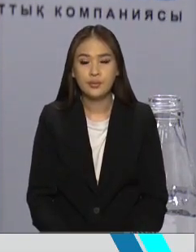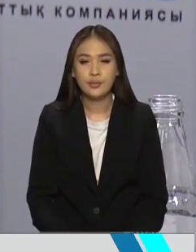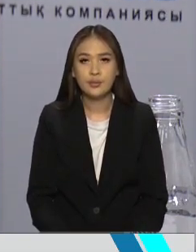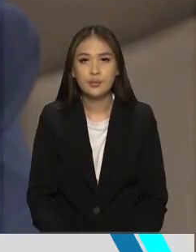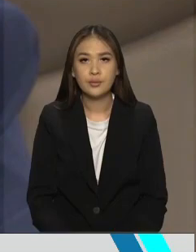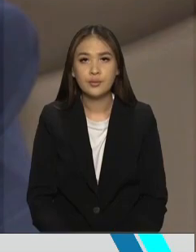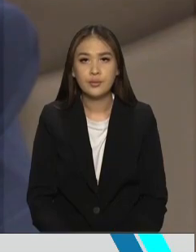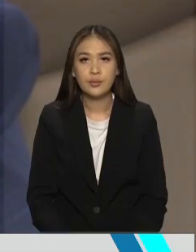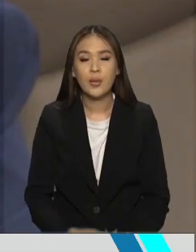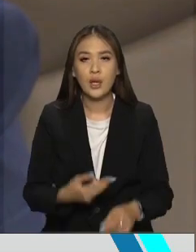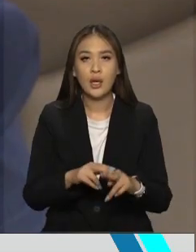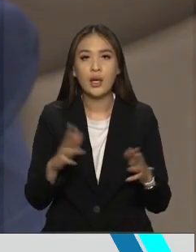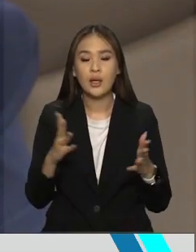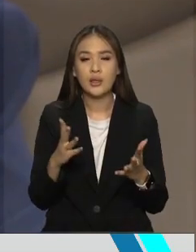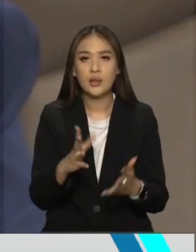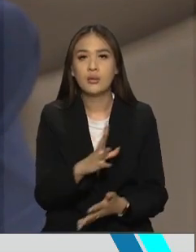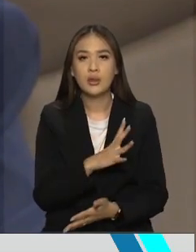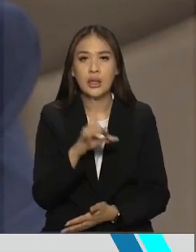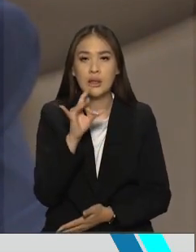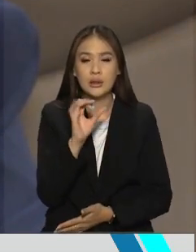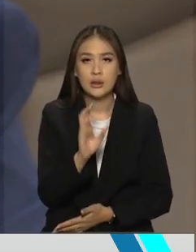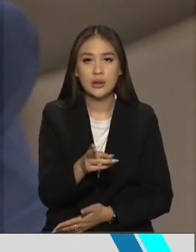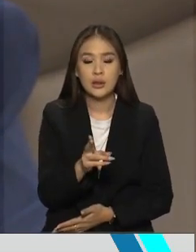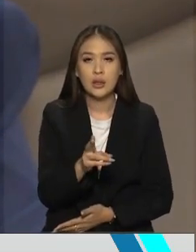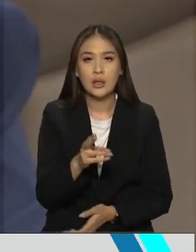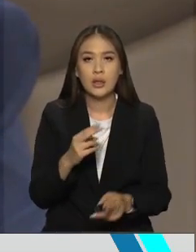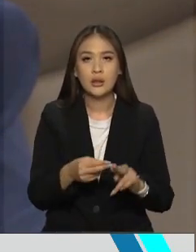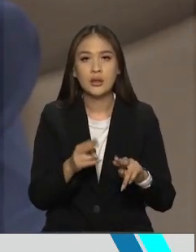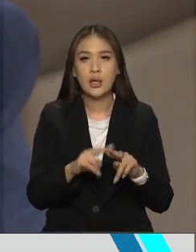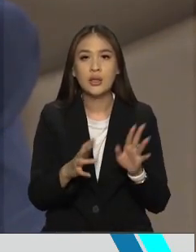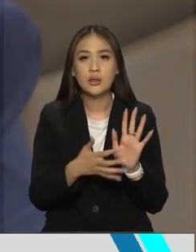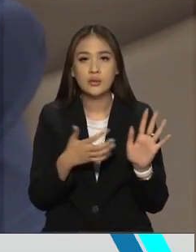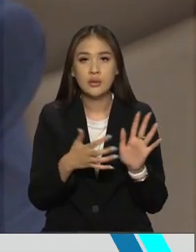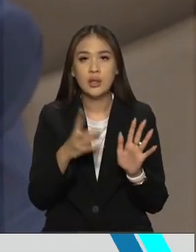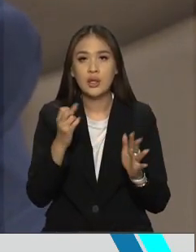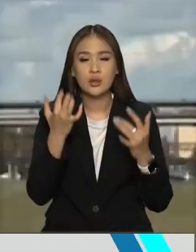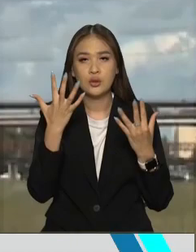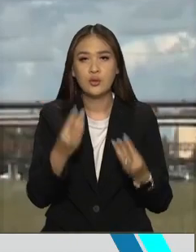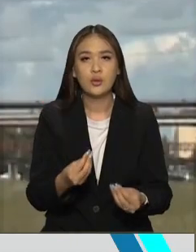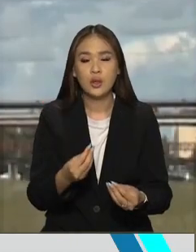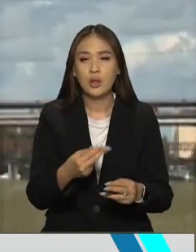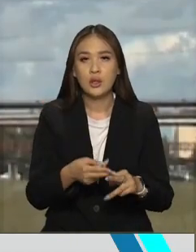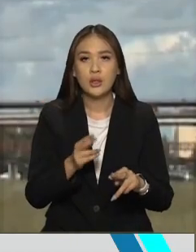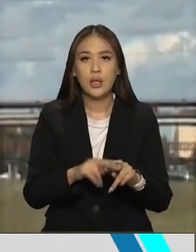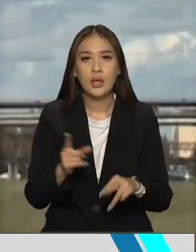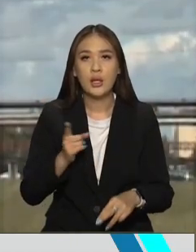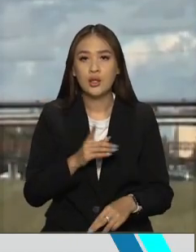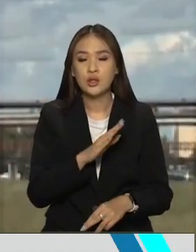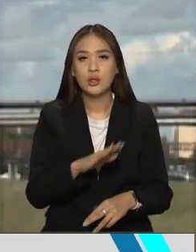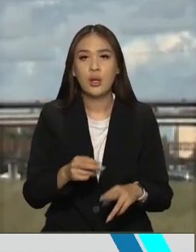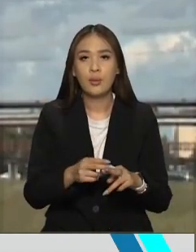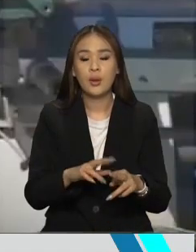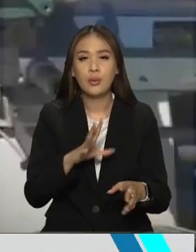фактически каких-либо рисков возникновения дефицита на сегодня мы не ожидаем к слову успешное прохождение